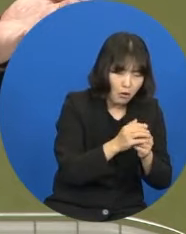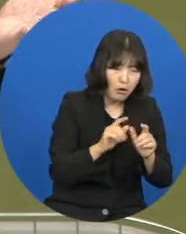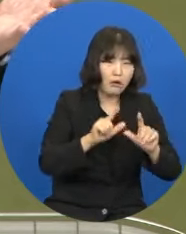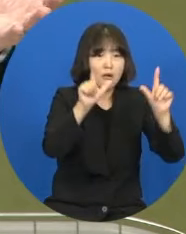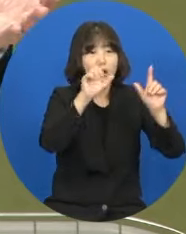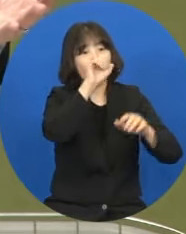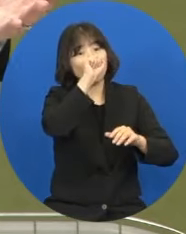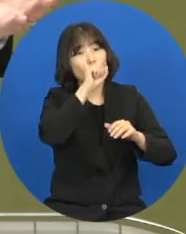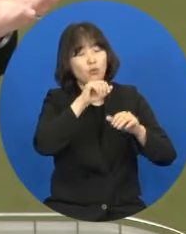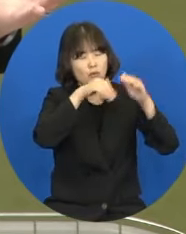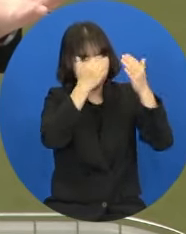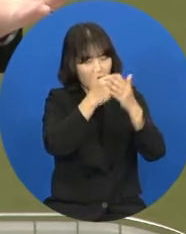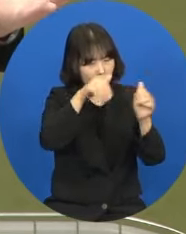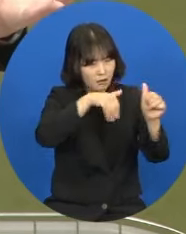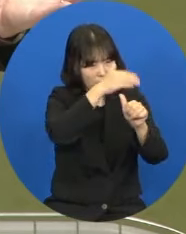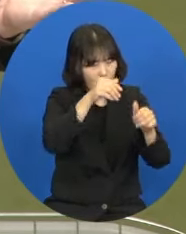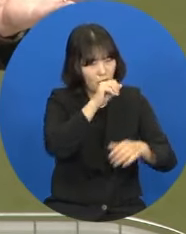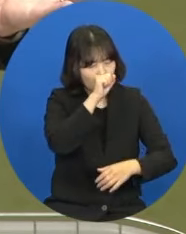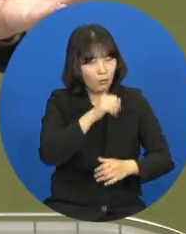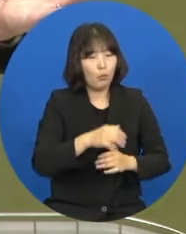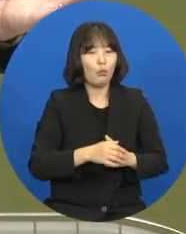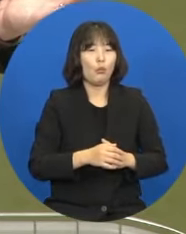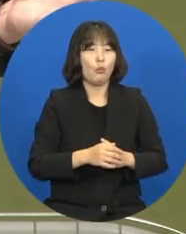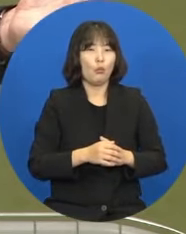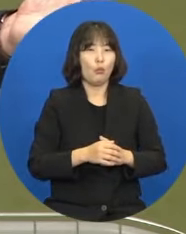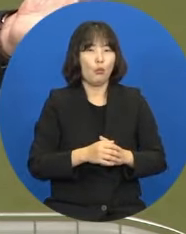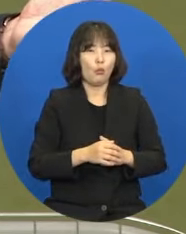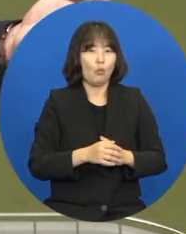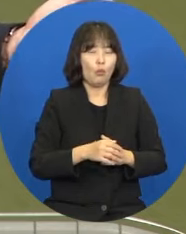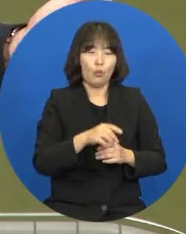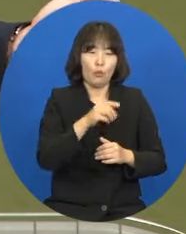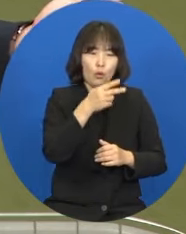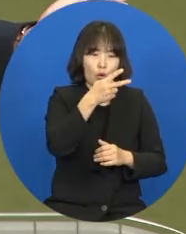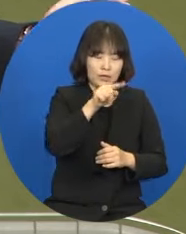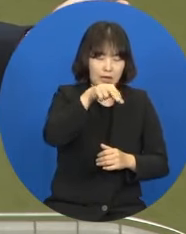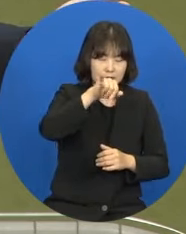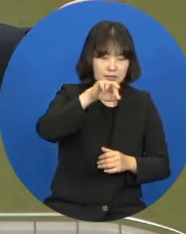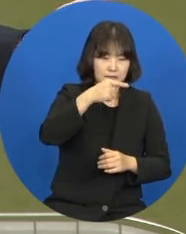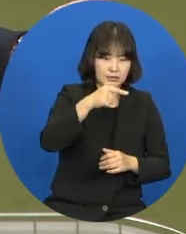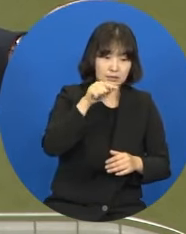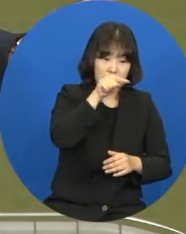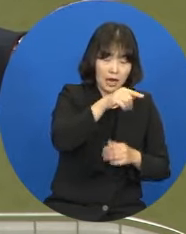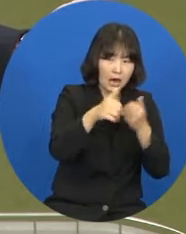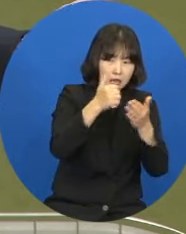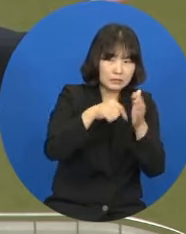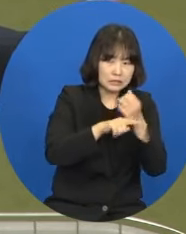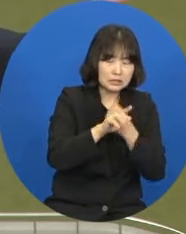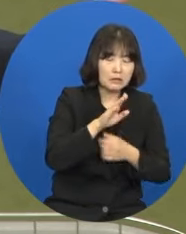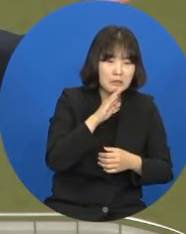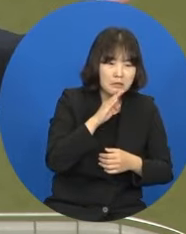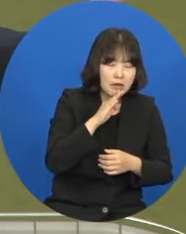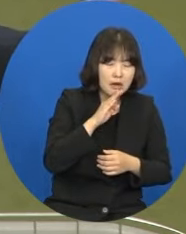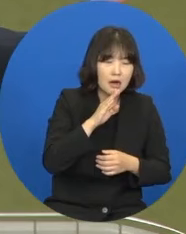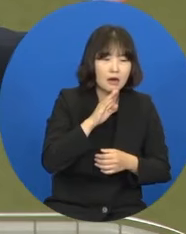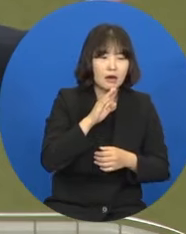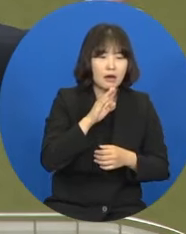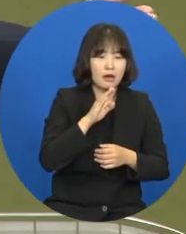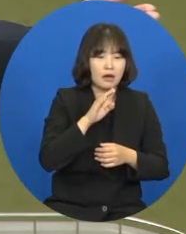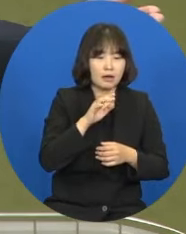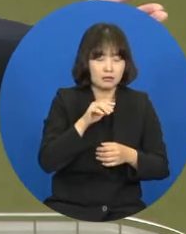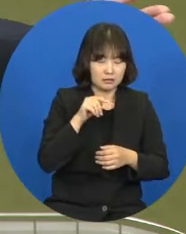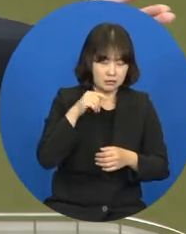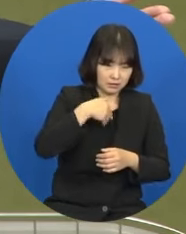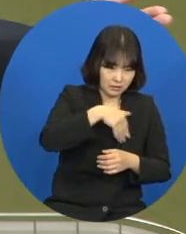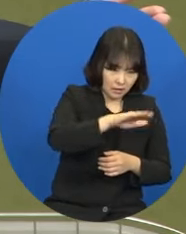다 열려 있어요 아 하나님 나 막지 않으시네 맞나 보다 하고 다시스로 가다가 어떻게 됩니까 풍랑을 만나서 바다에